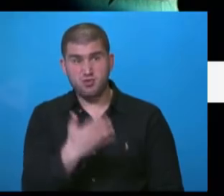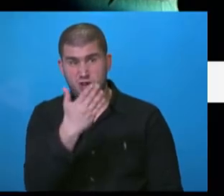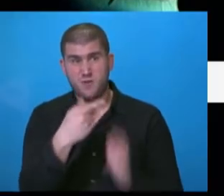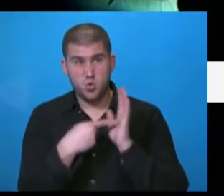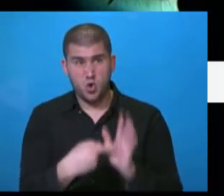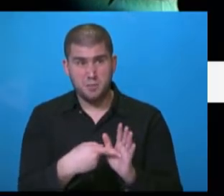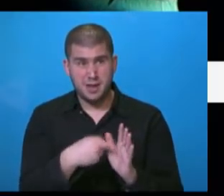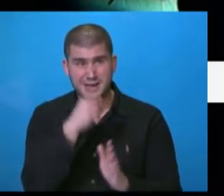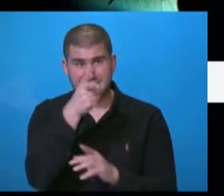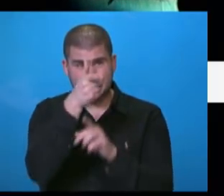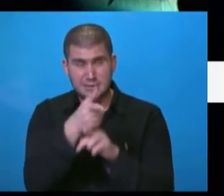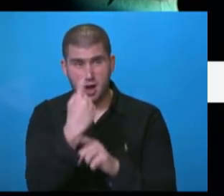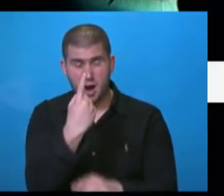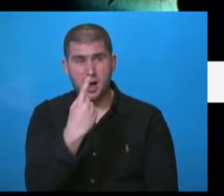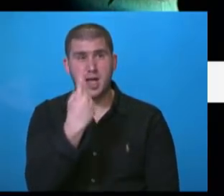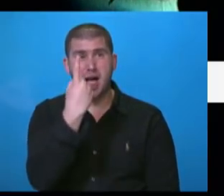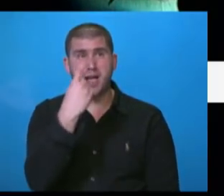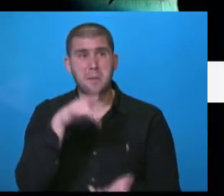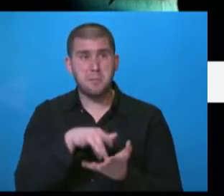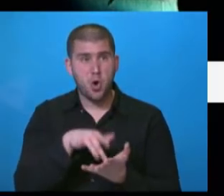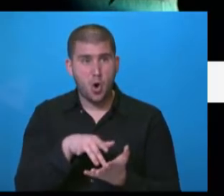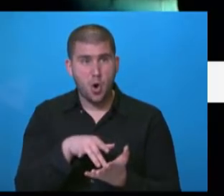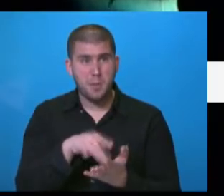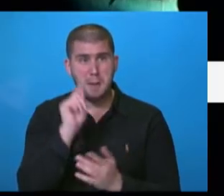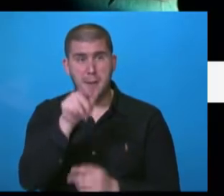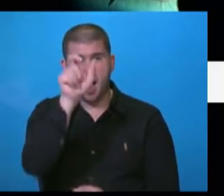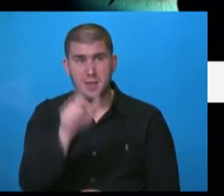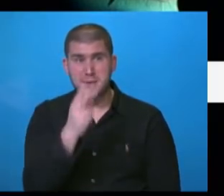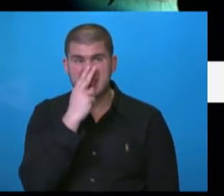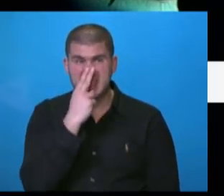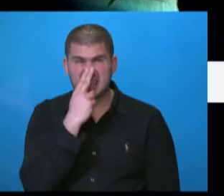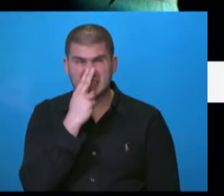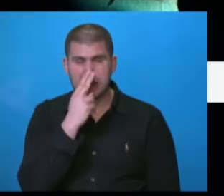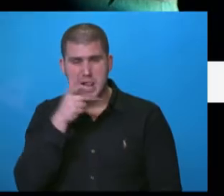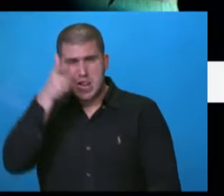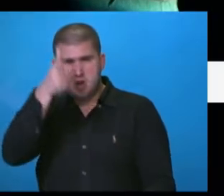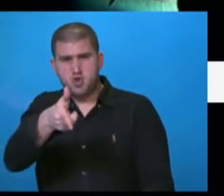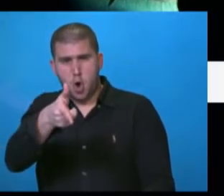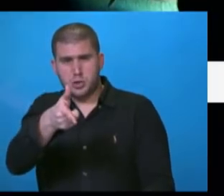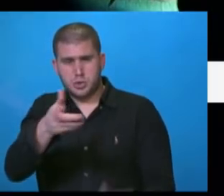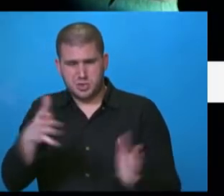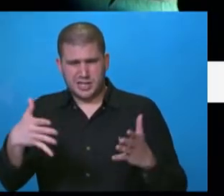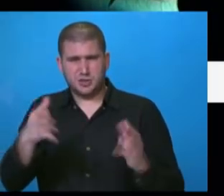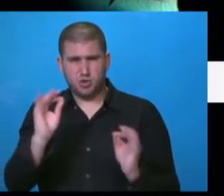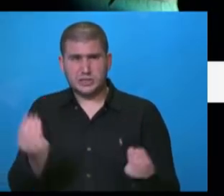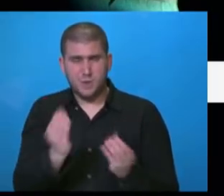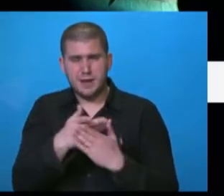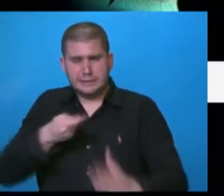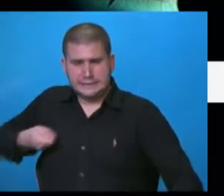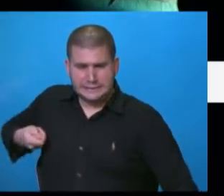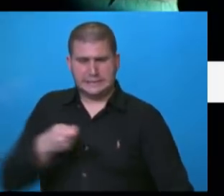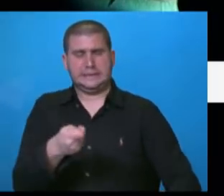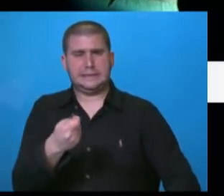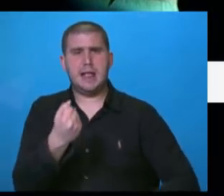רק היא צילמה. באחת התחנות ערב למונית אדם שניסה בלי הצלחה לשדוד את הסחורה, ואז גם דקר את נהג